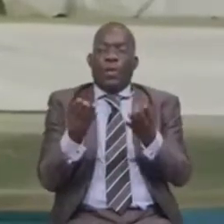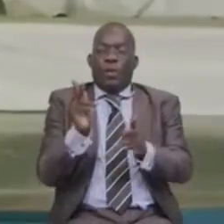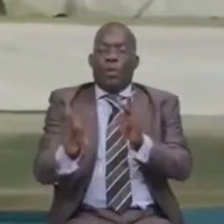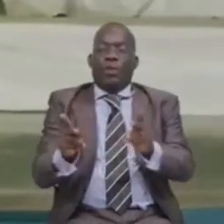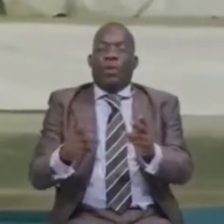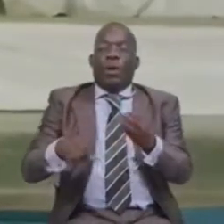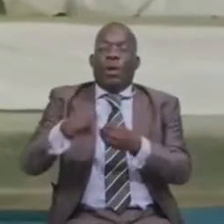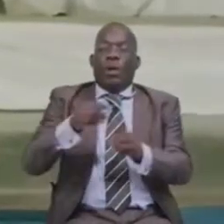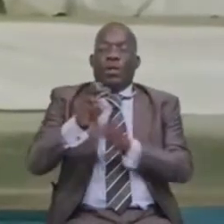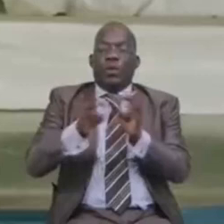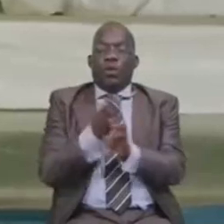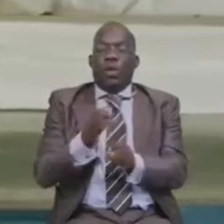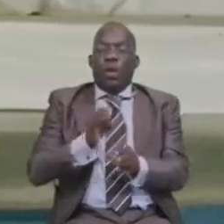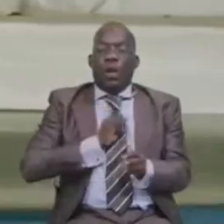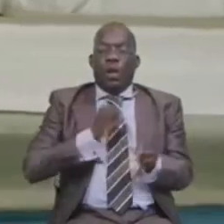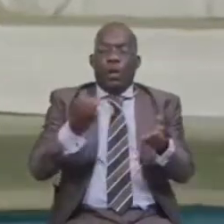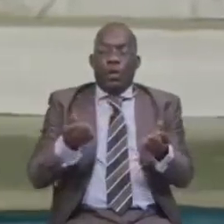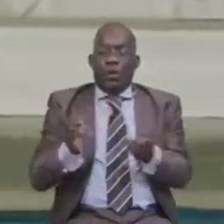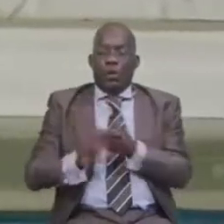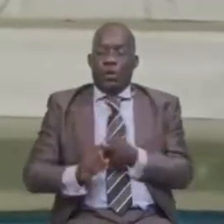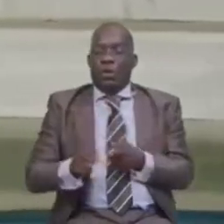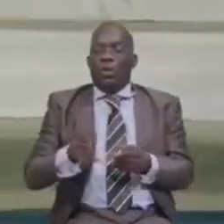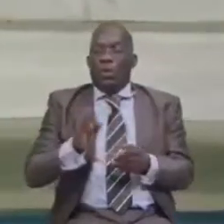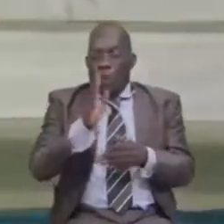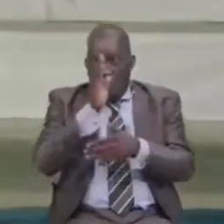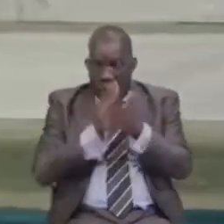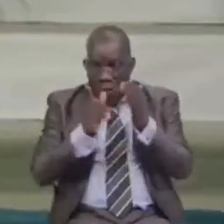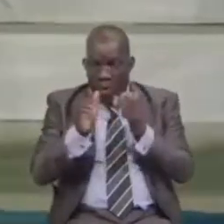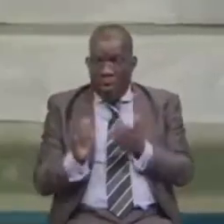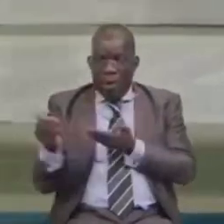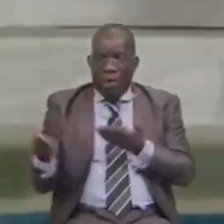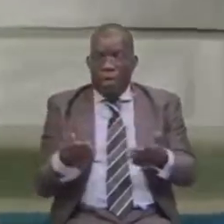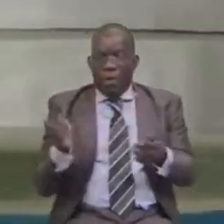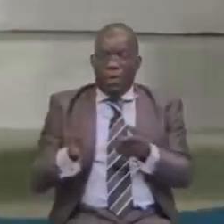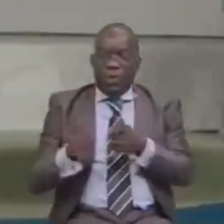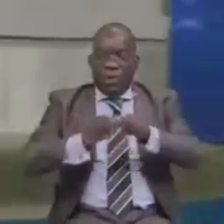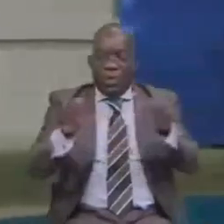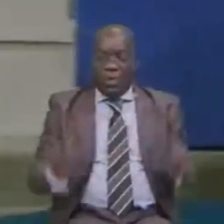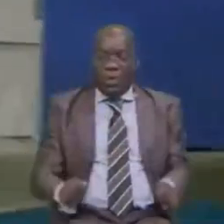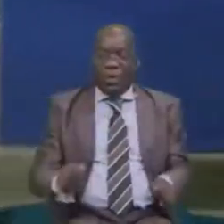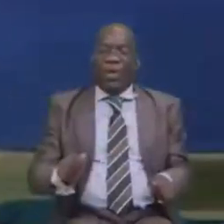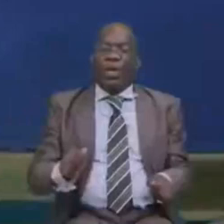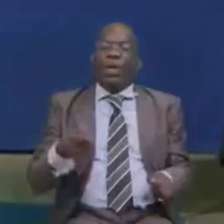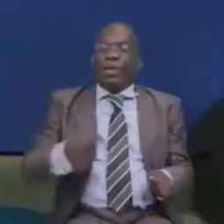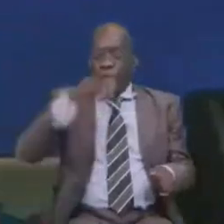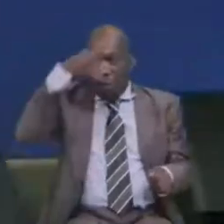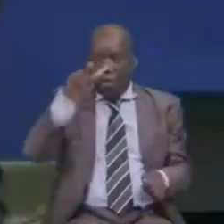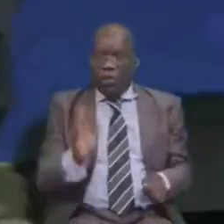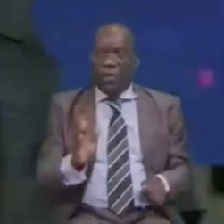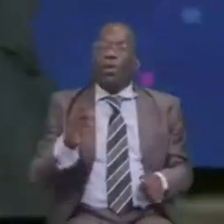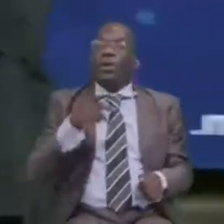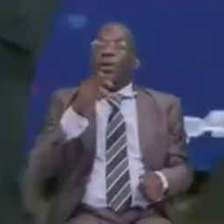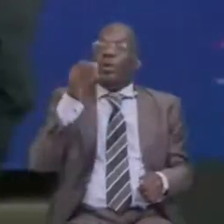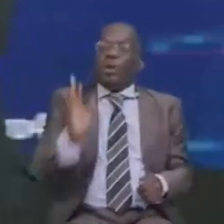Humblement, je veux inviter au podium l'homme de Dieu, pasteur, docteur